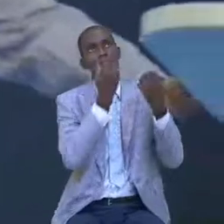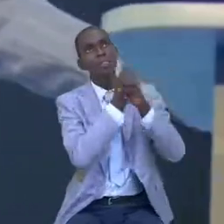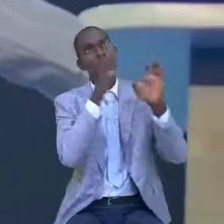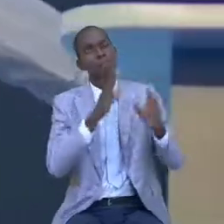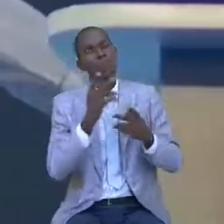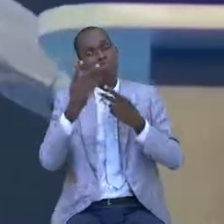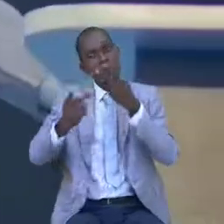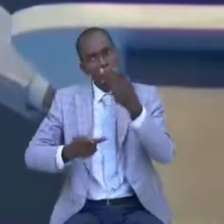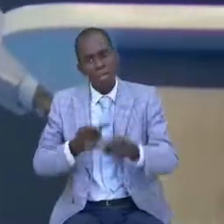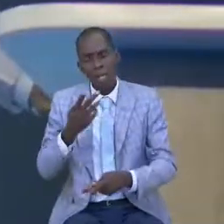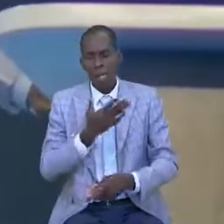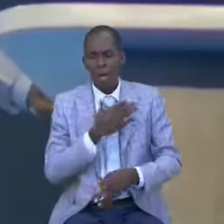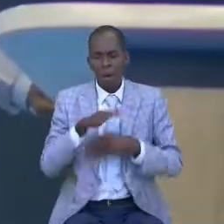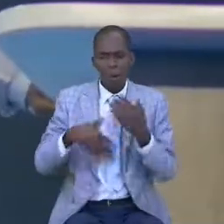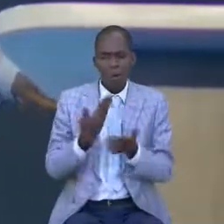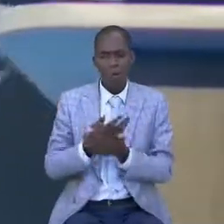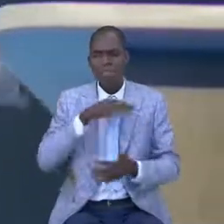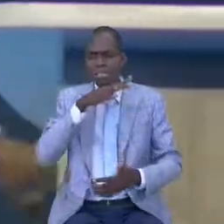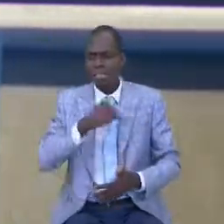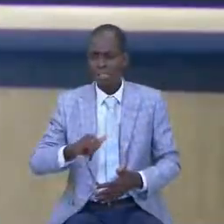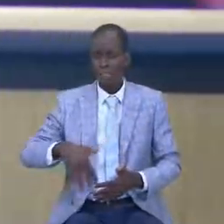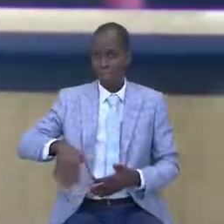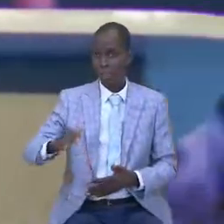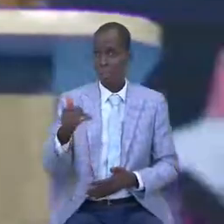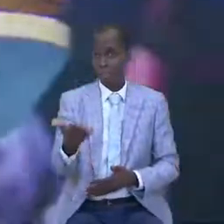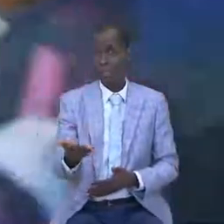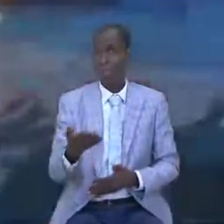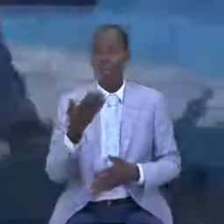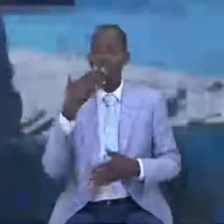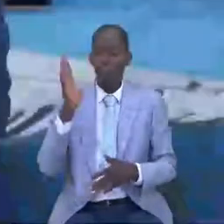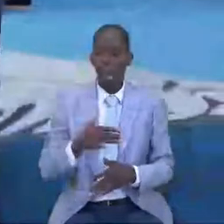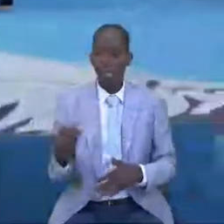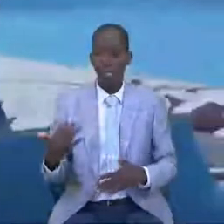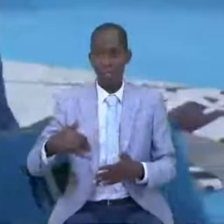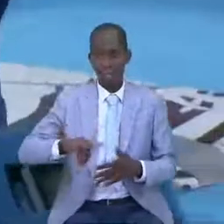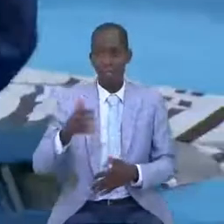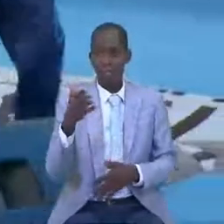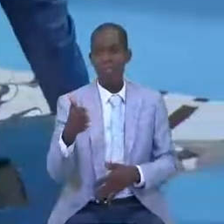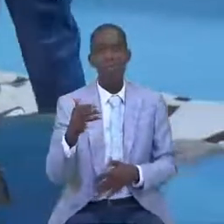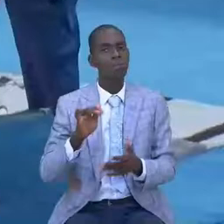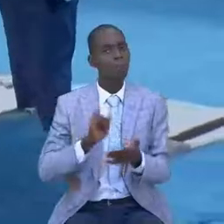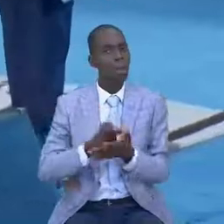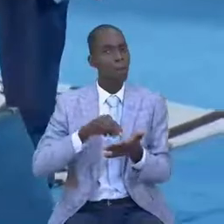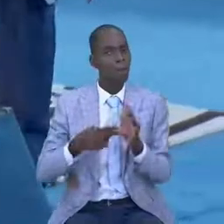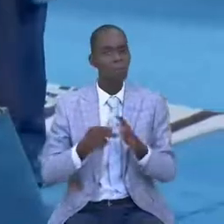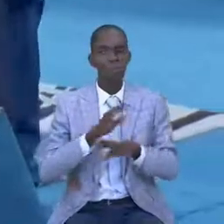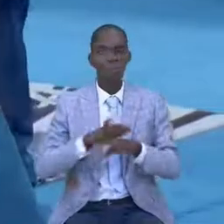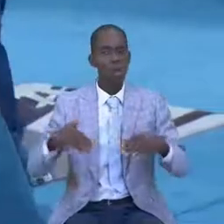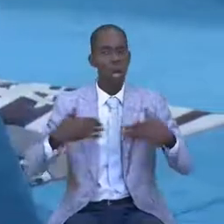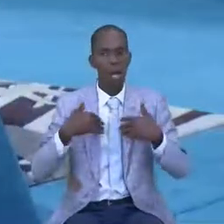le Sauveur est reparti. Tu dis que le Sauveur m'a rendu visite et les choses sont encore là. Les péchés sont encore